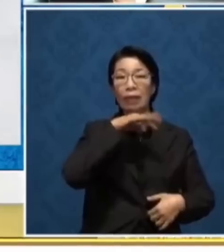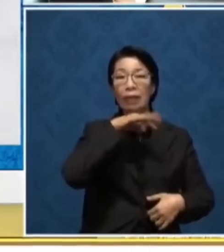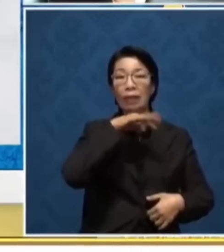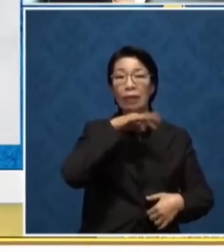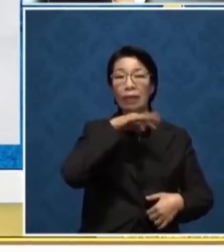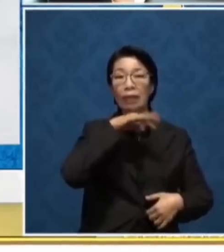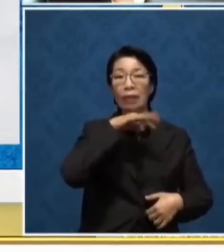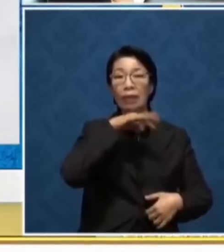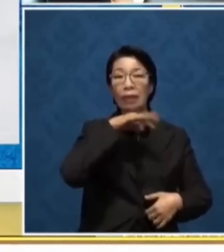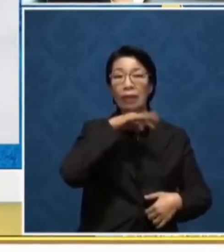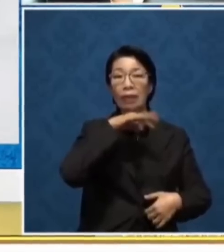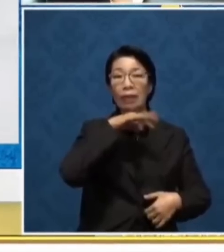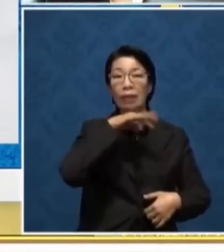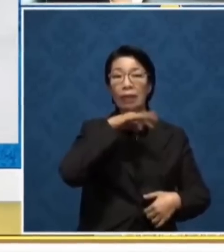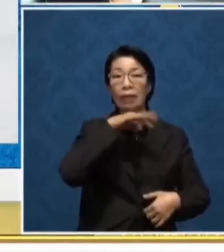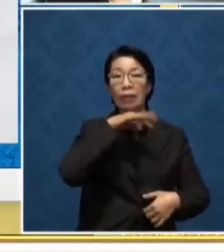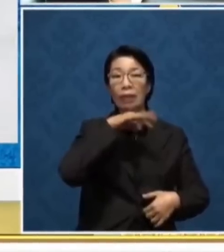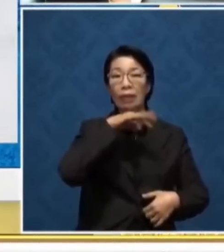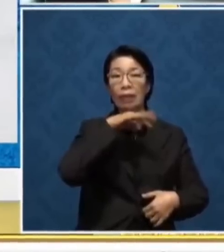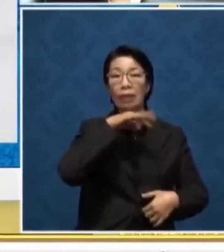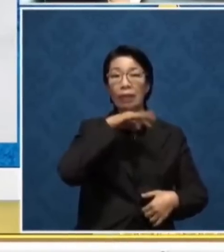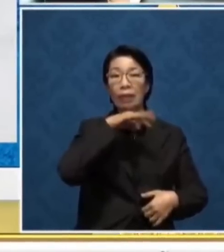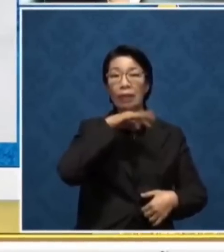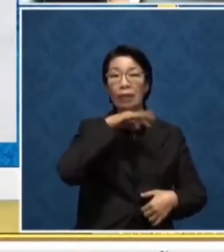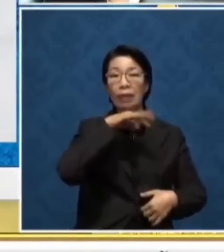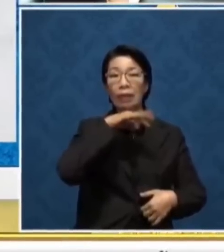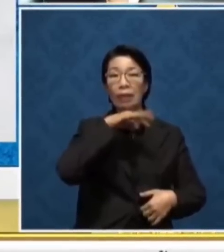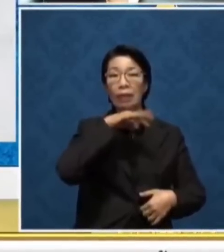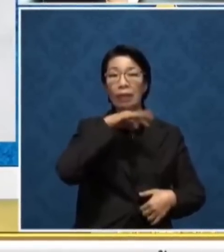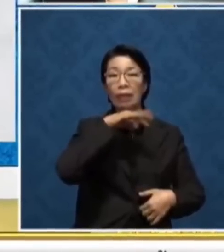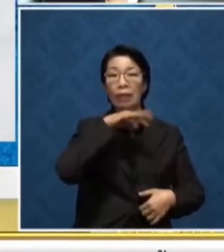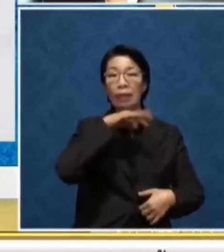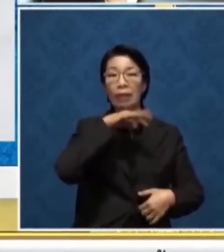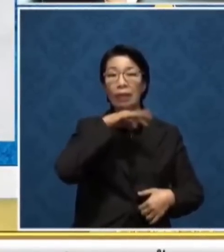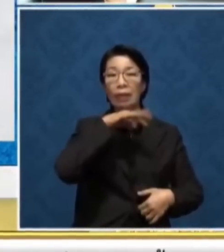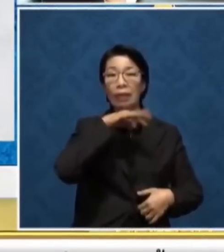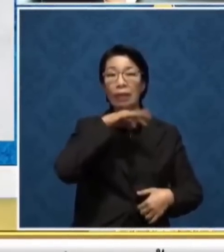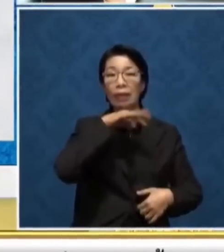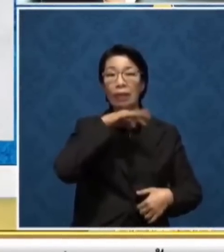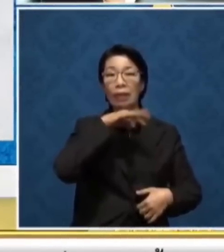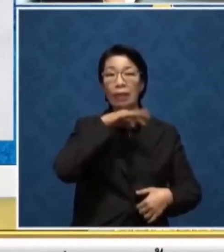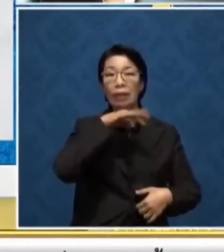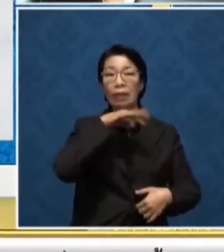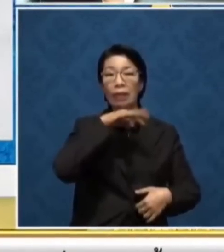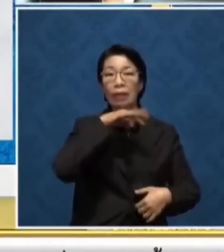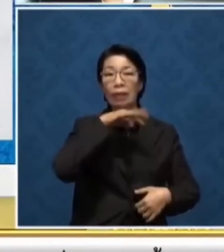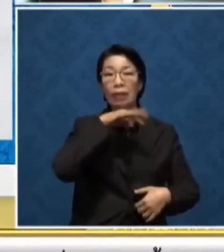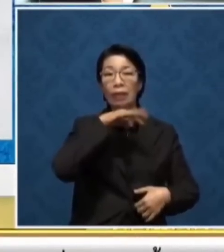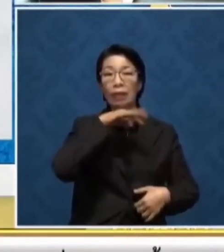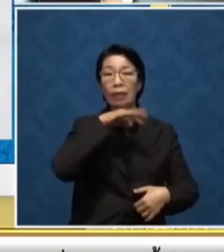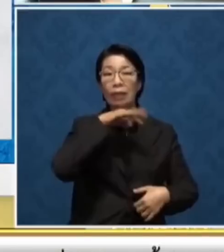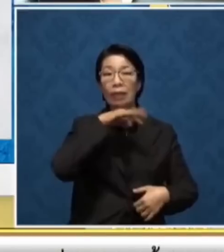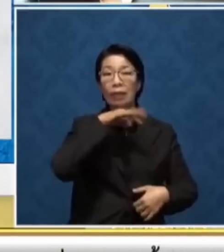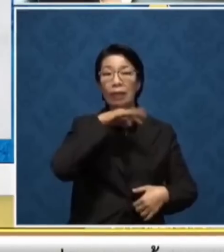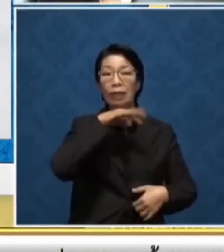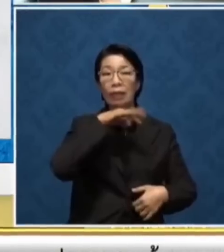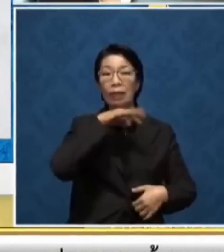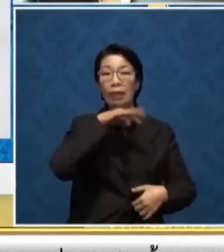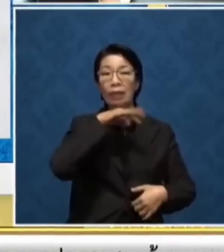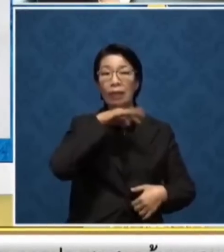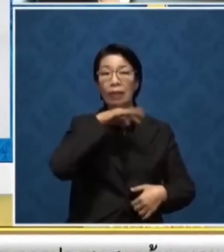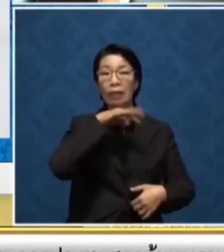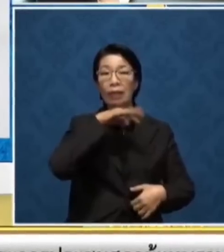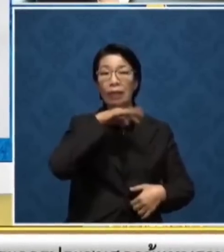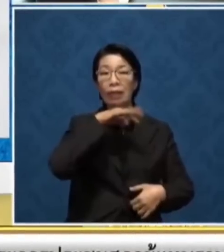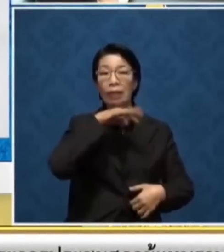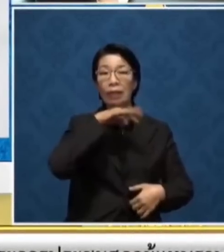ขยะอุตสาหกรรมทั้ง3โครงการได้มีการจัดประชุมรับฟังความคิดเห็นของประชาชนค่ะและท